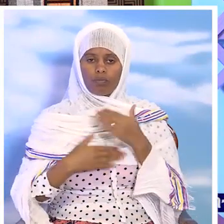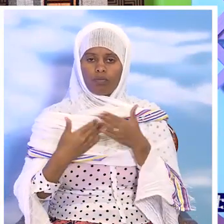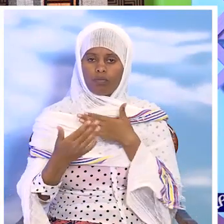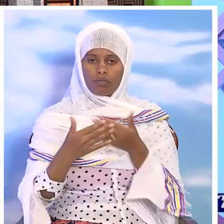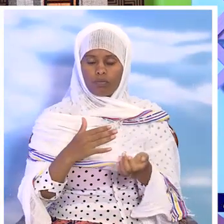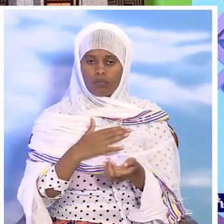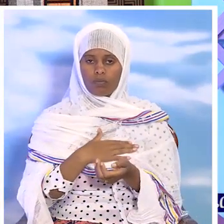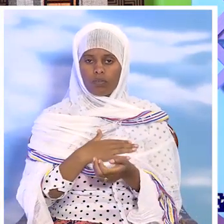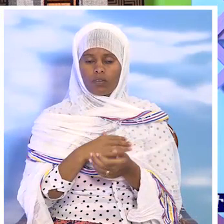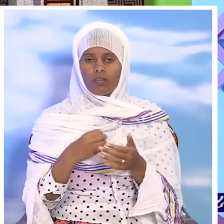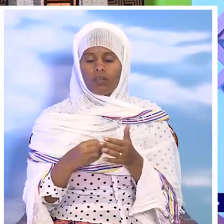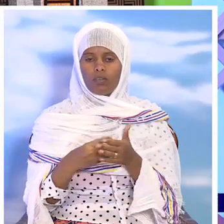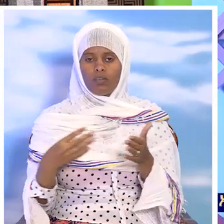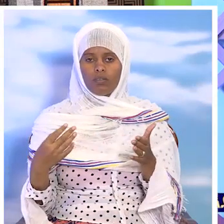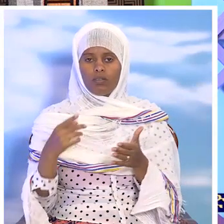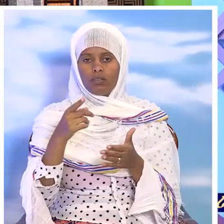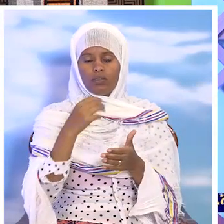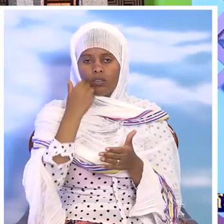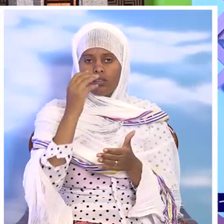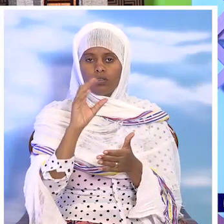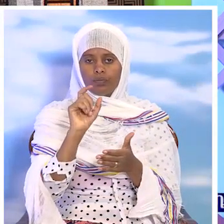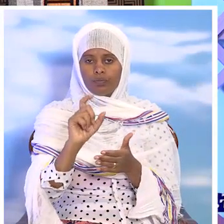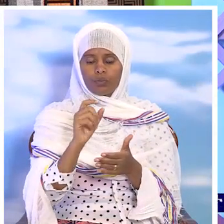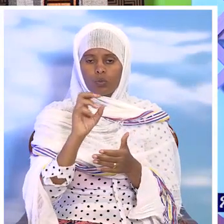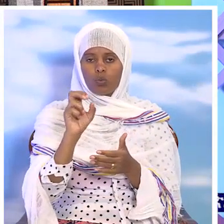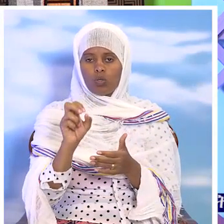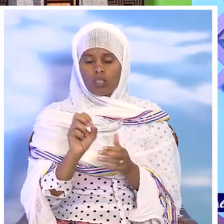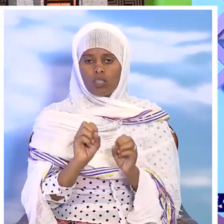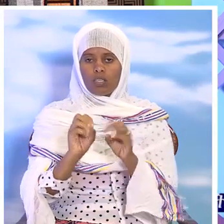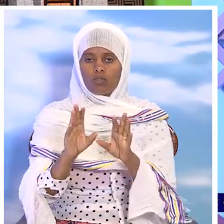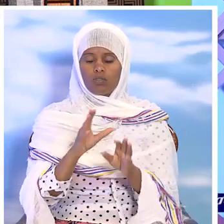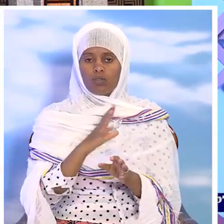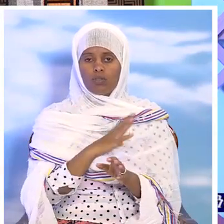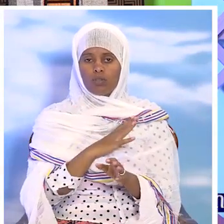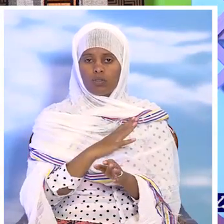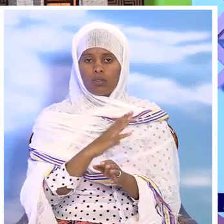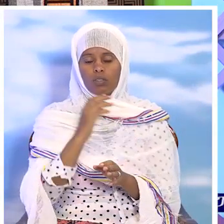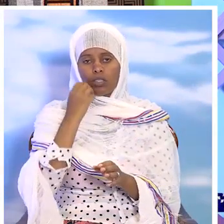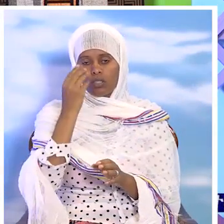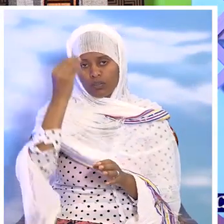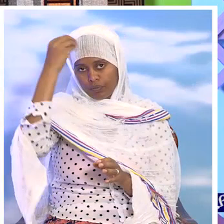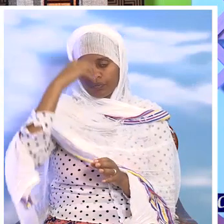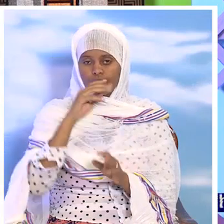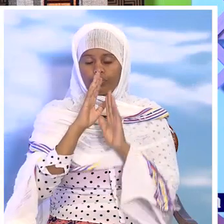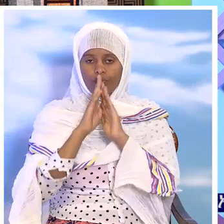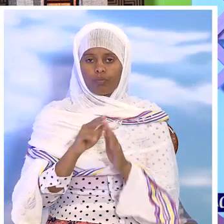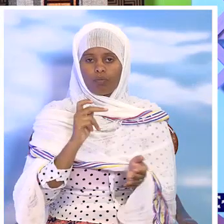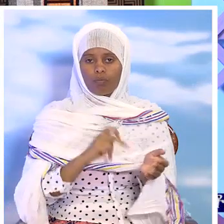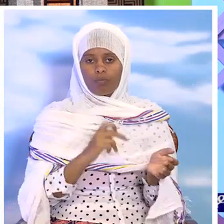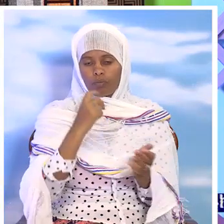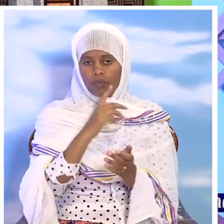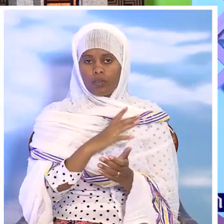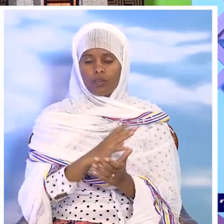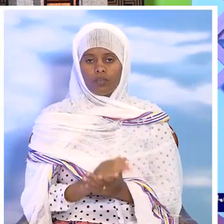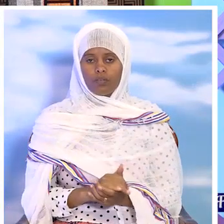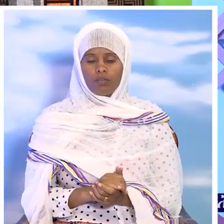ይግበረልና። ስለዚ እዚ ዕለት እዚ ወንጀሉ ኣስፊርዎ ዘሎ ናይ ዕለት ስብከት ቅዱስ ዳዊት እስመ ሃብየከ እፀሊ እግዚኦ በፅባህ